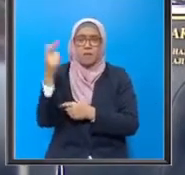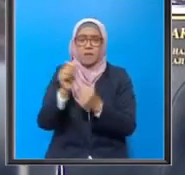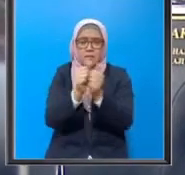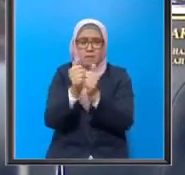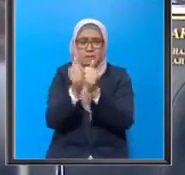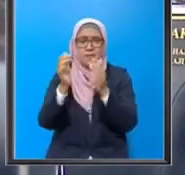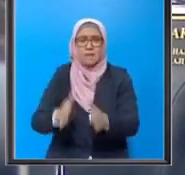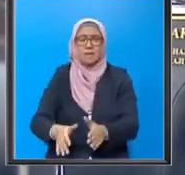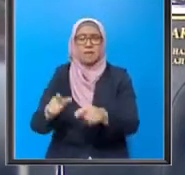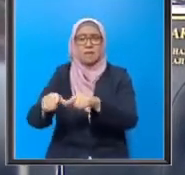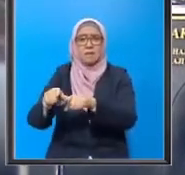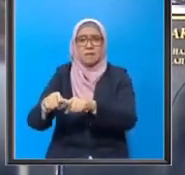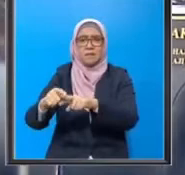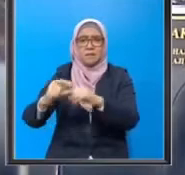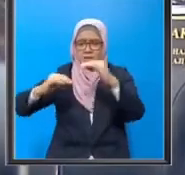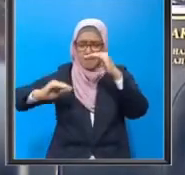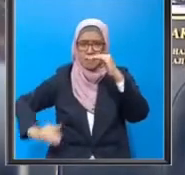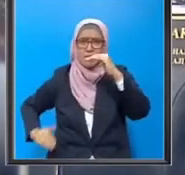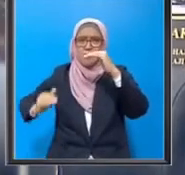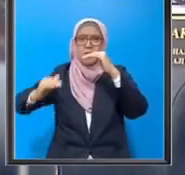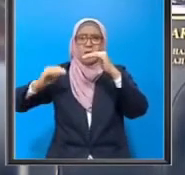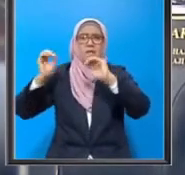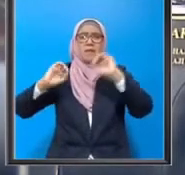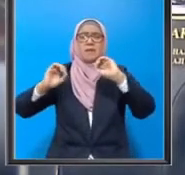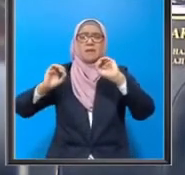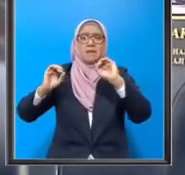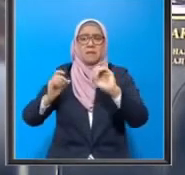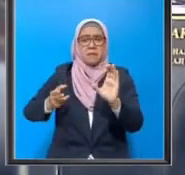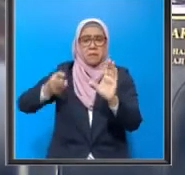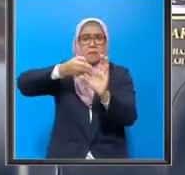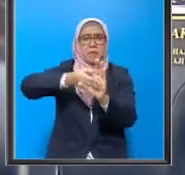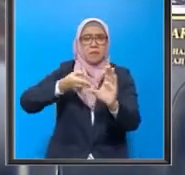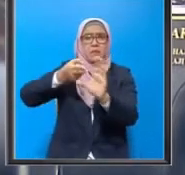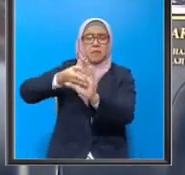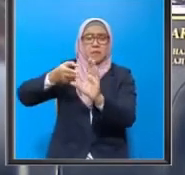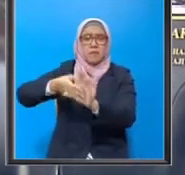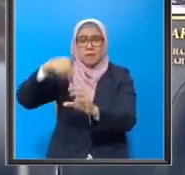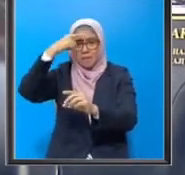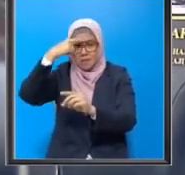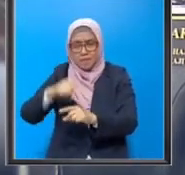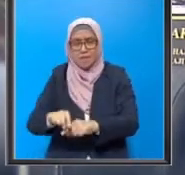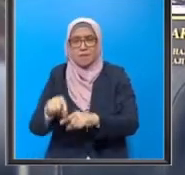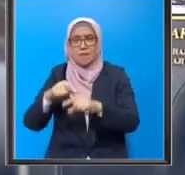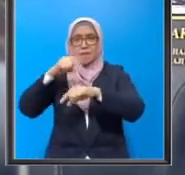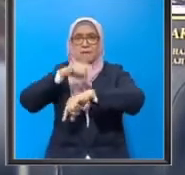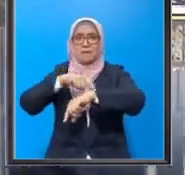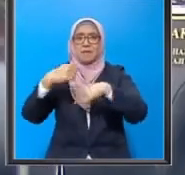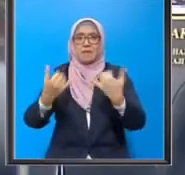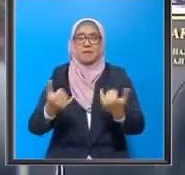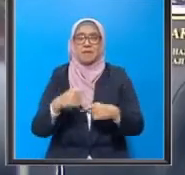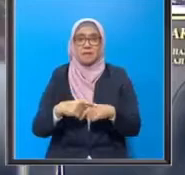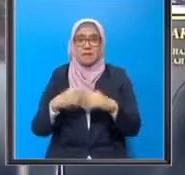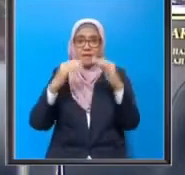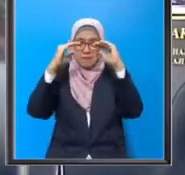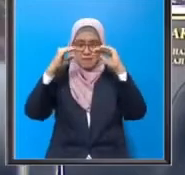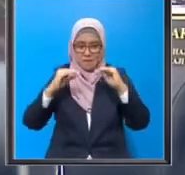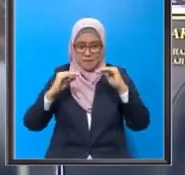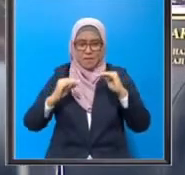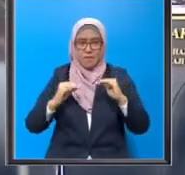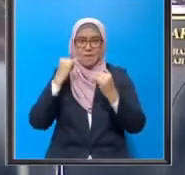kompetitif untuk disertai dan tempo masa ini dan butir yang terakhir Datuk mursi ialah kosong